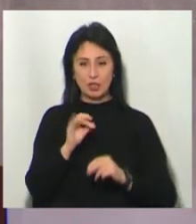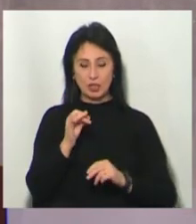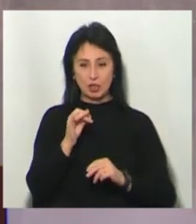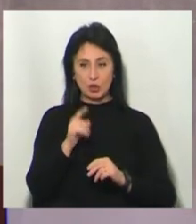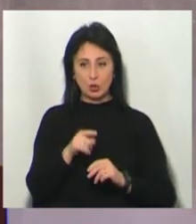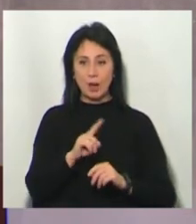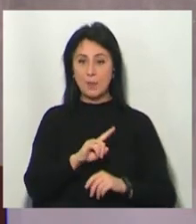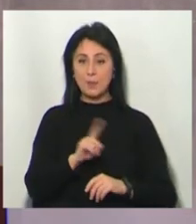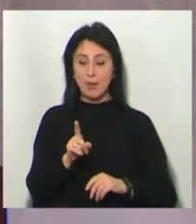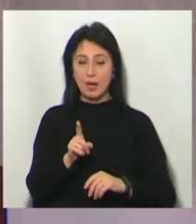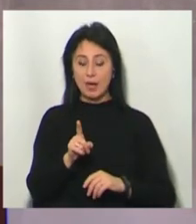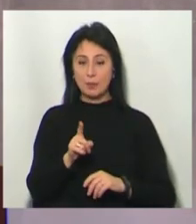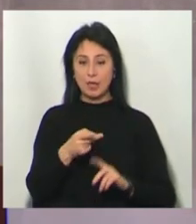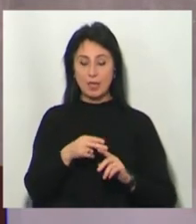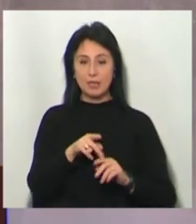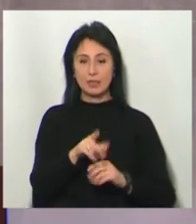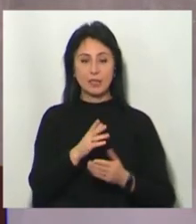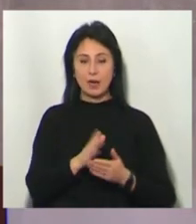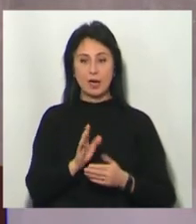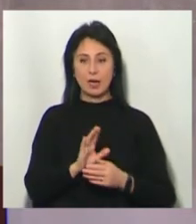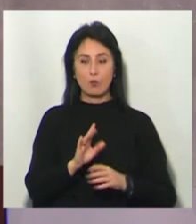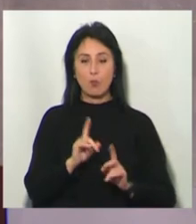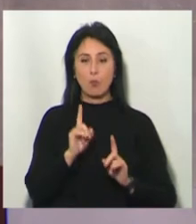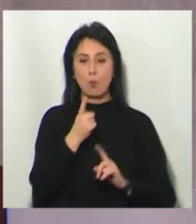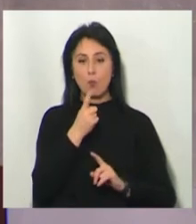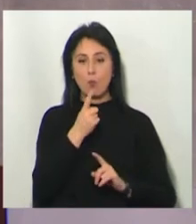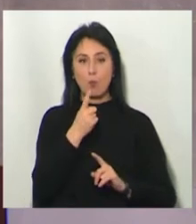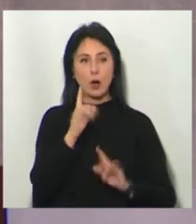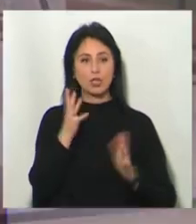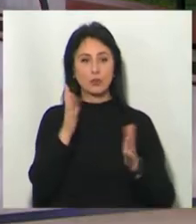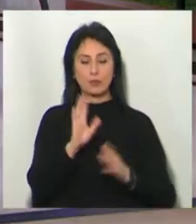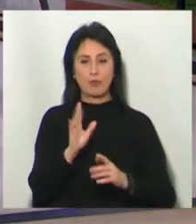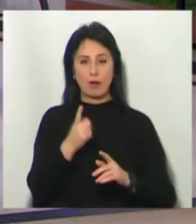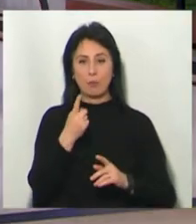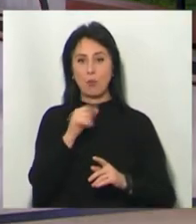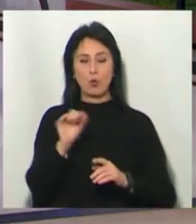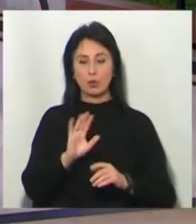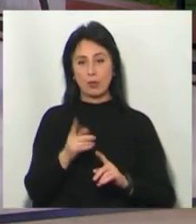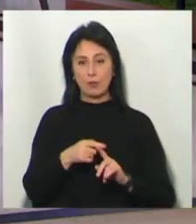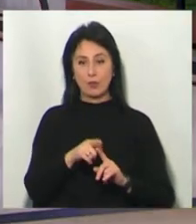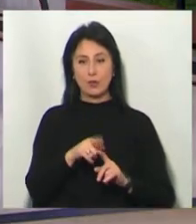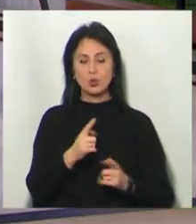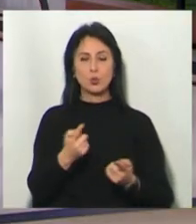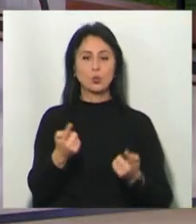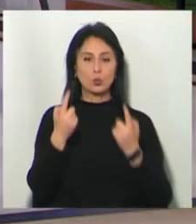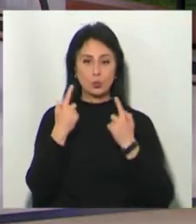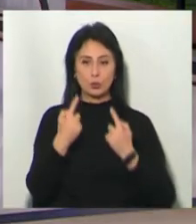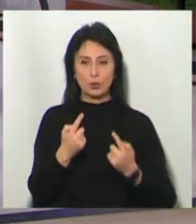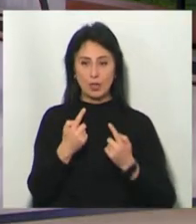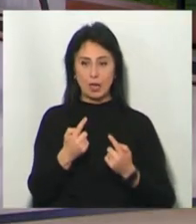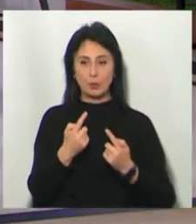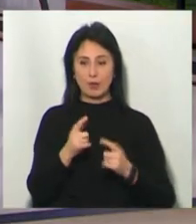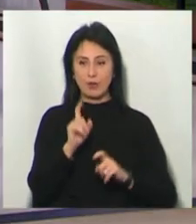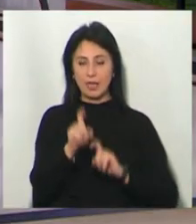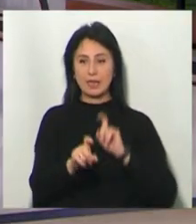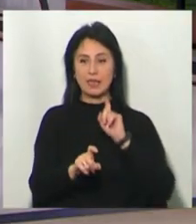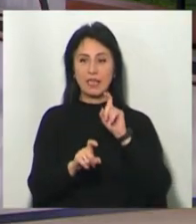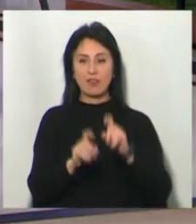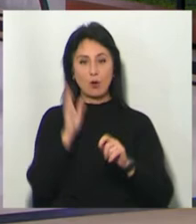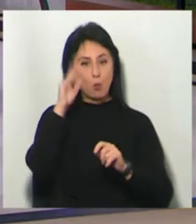ისტორიას, მაგრამ ეს არ არის მხოლოდ ერთი შემთხვევა, რომ ეს არის უზარმაზარი